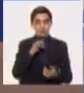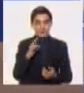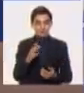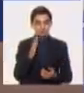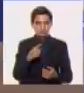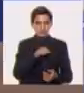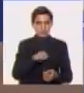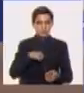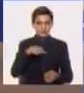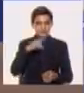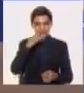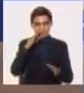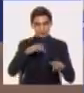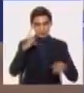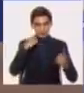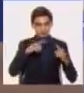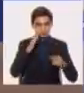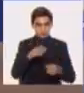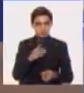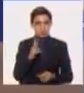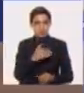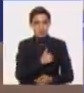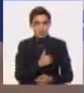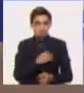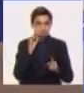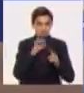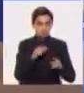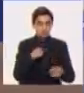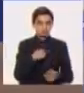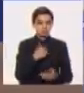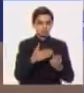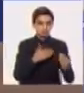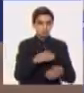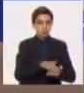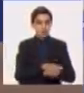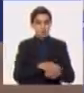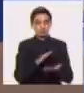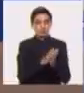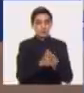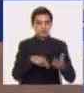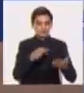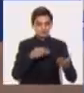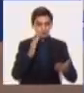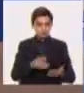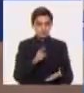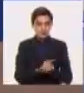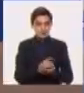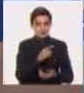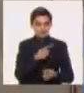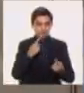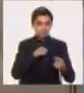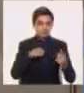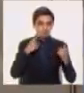тауардың өндірісін осы Қазақстанда ұйымдастырамыз деген ниет білдіретін болса, біз олармен ұзақ мерзімді оффтей контрактқа қол қоюға келісімді білдіріп